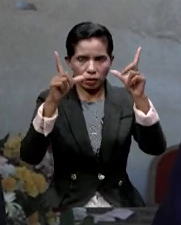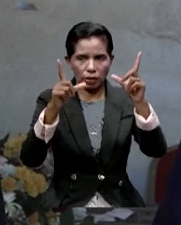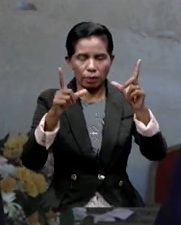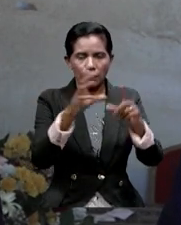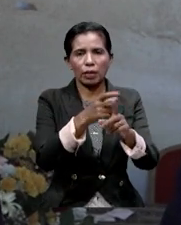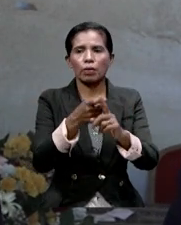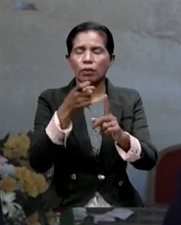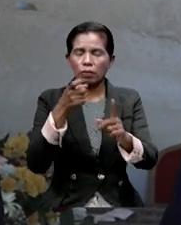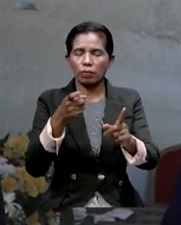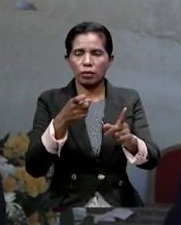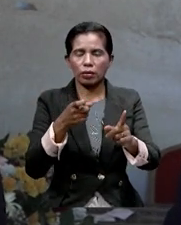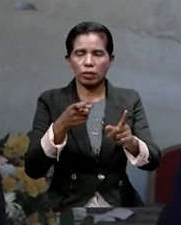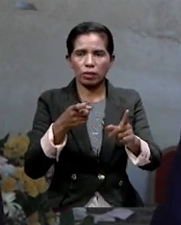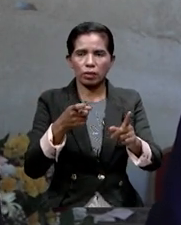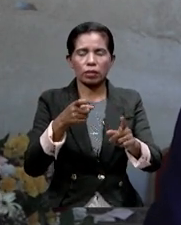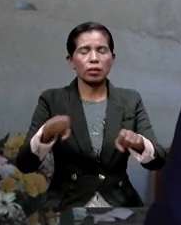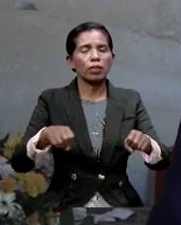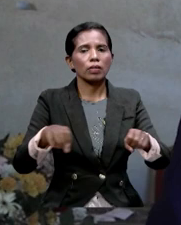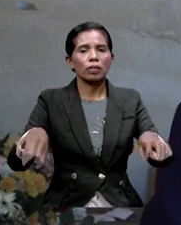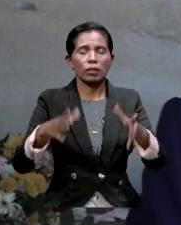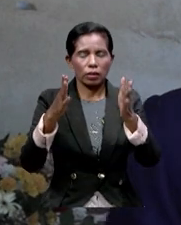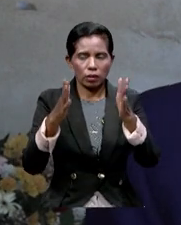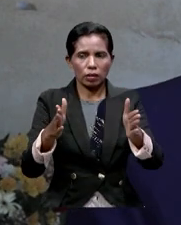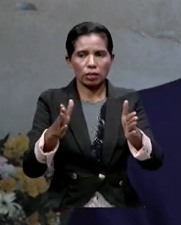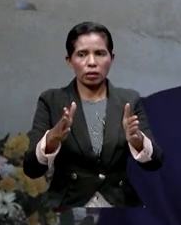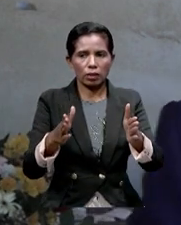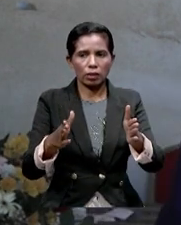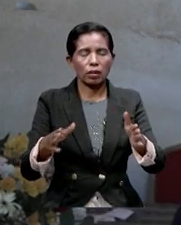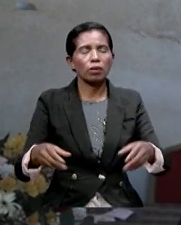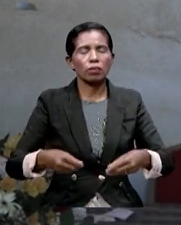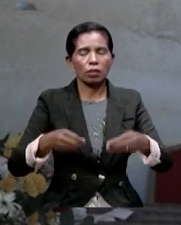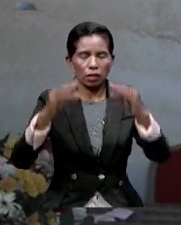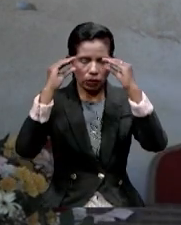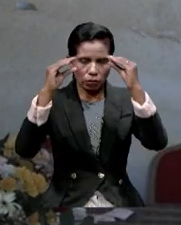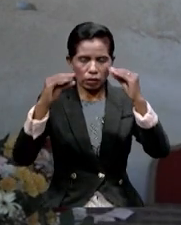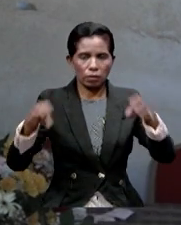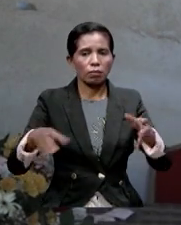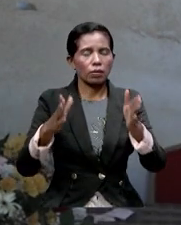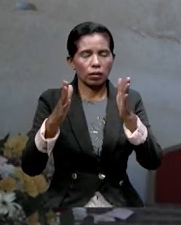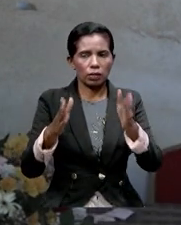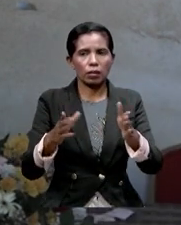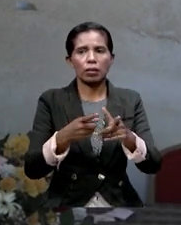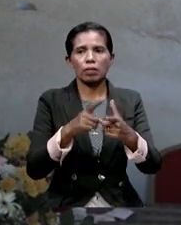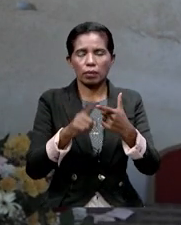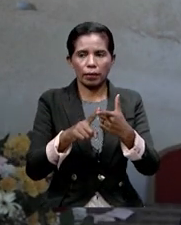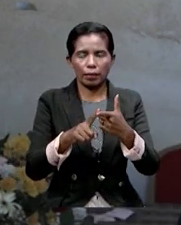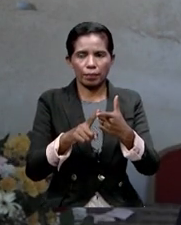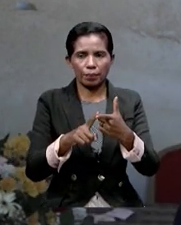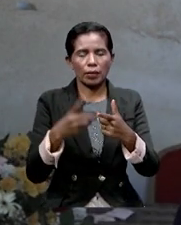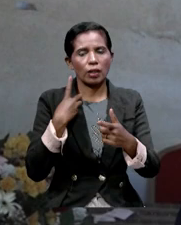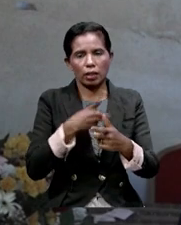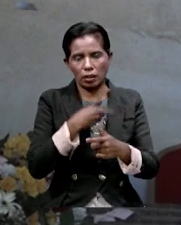segi pembangunan sumber manusia itu amat penting, peringkatan kapasitas human capacity building, baik juga kita